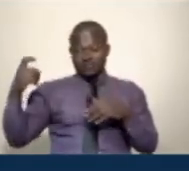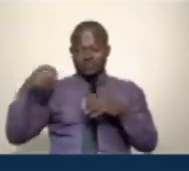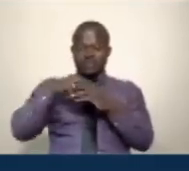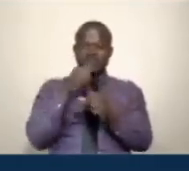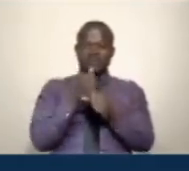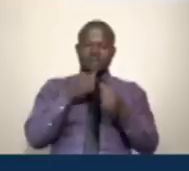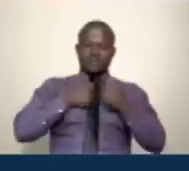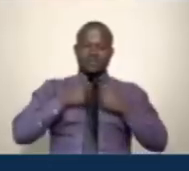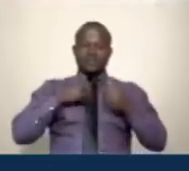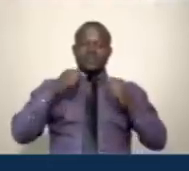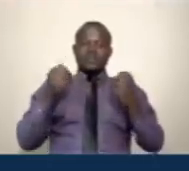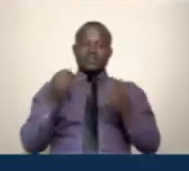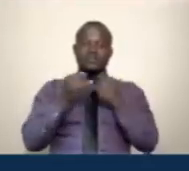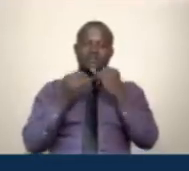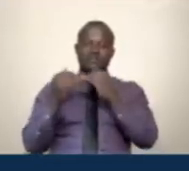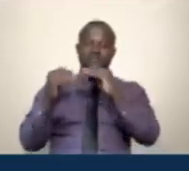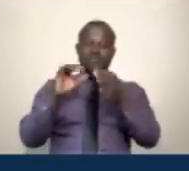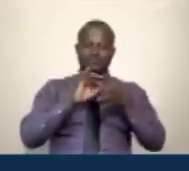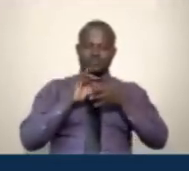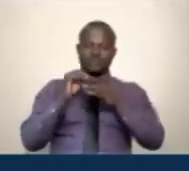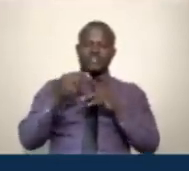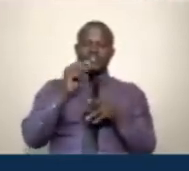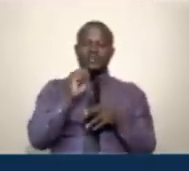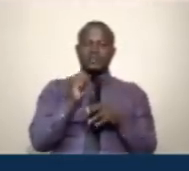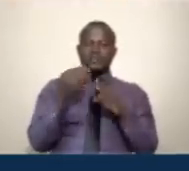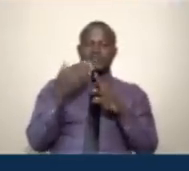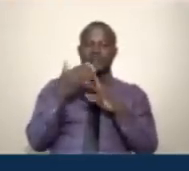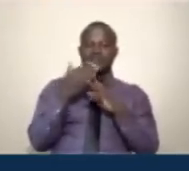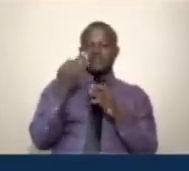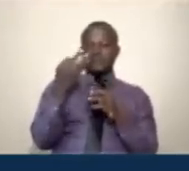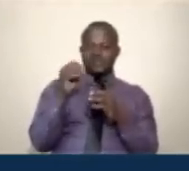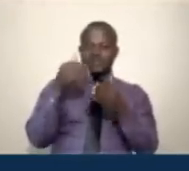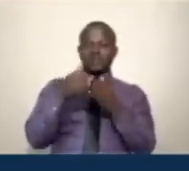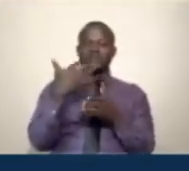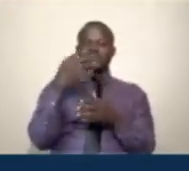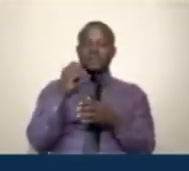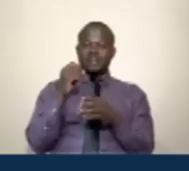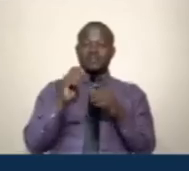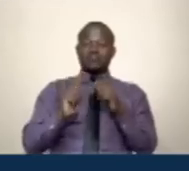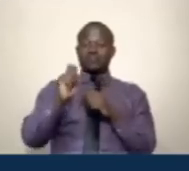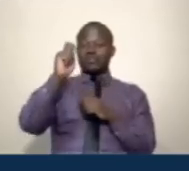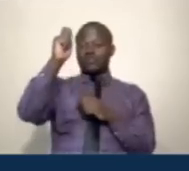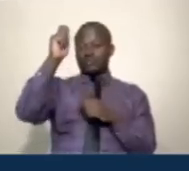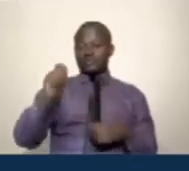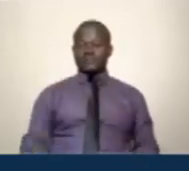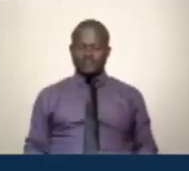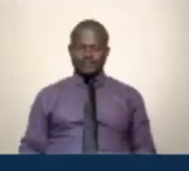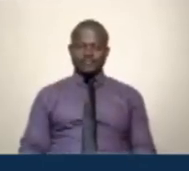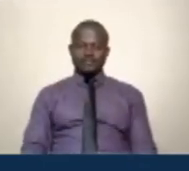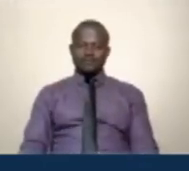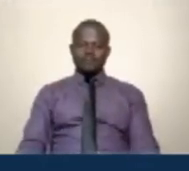Rwanda kiri ku rwego mpuzamahanga, kizaba kireshya na metero ziri hagati ya 30 na 50 z'uburebure. Kuko nkunda